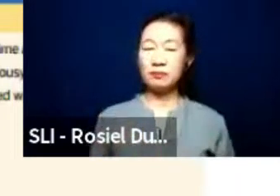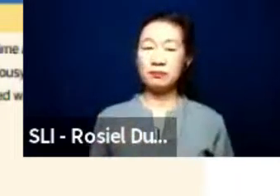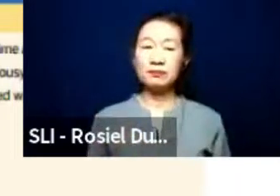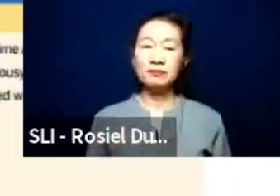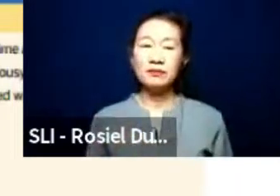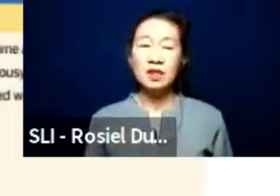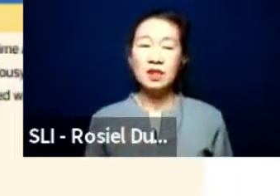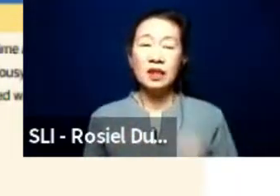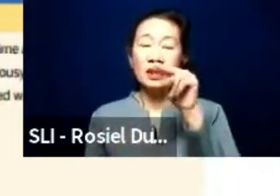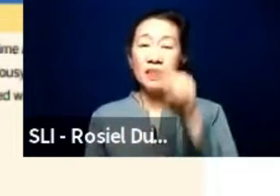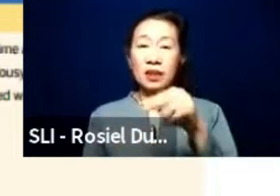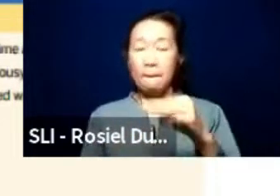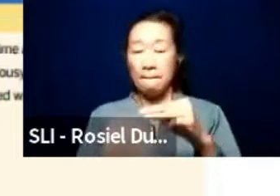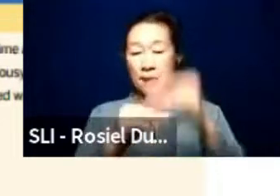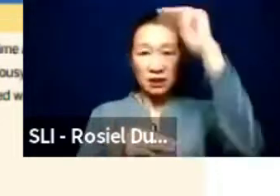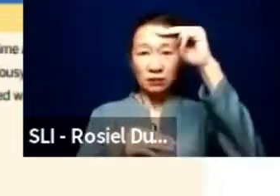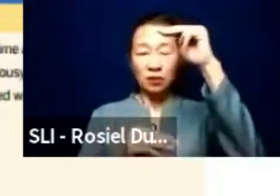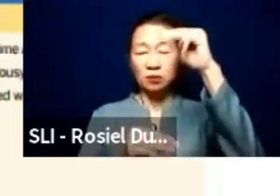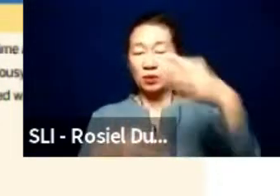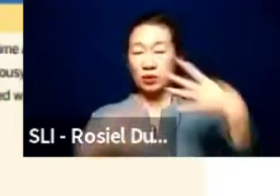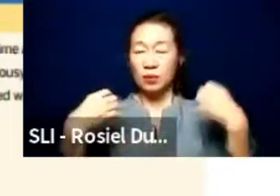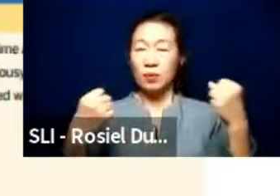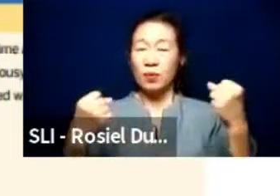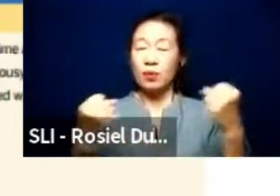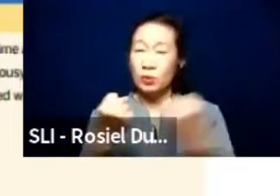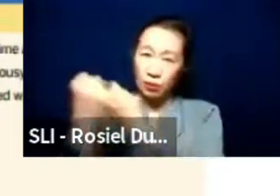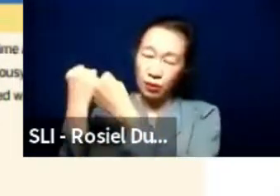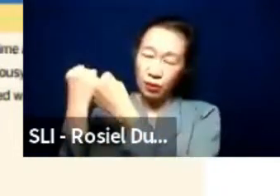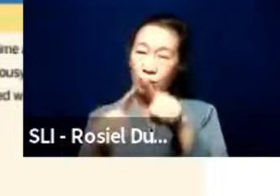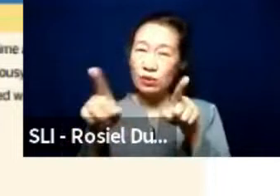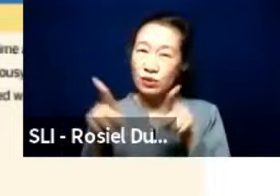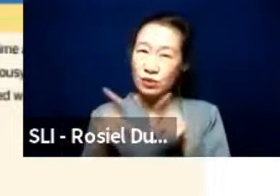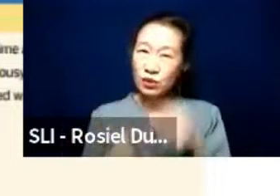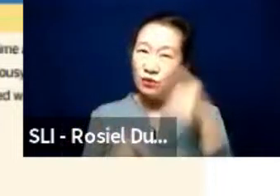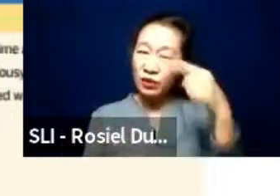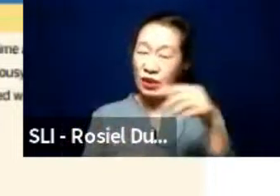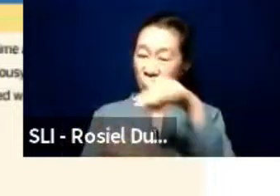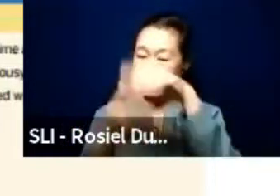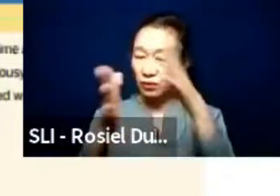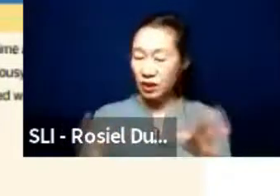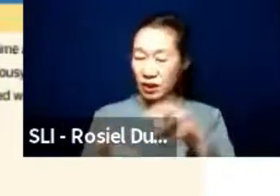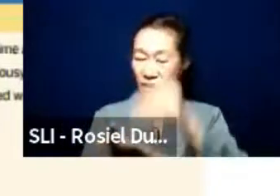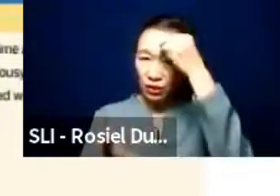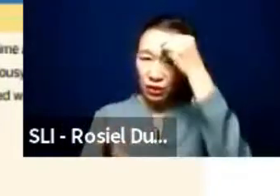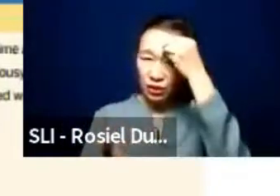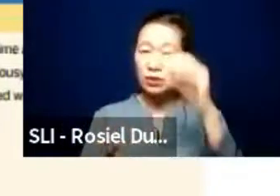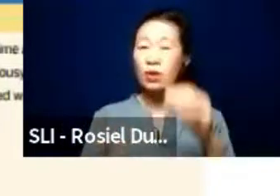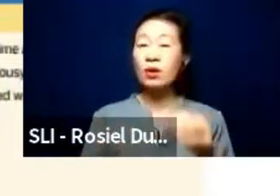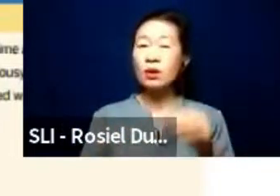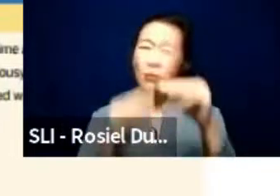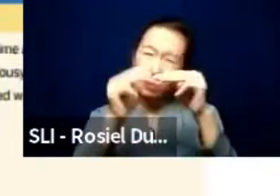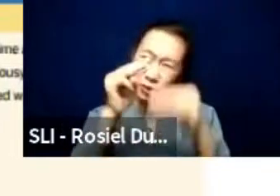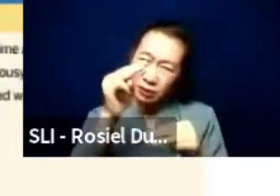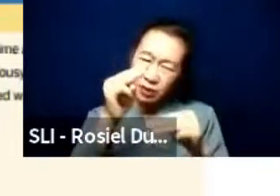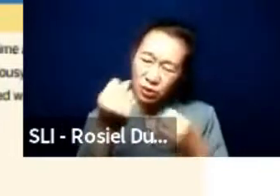are in need of maximum support. Pati sa mga estudyante o pati sa mga learners na minimal lang ang